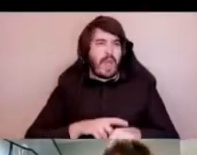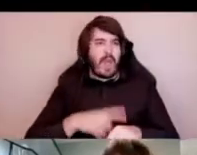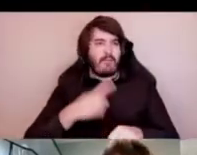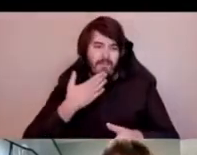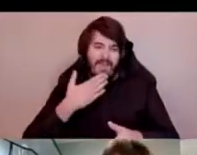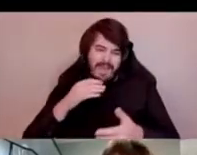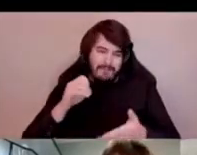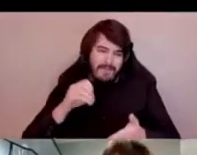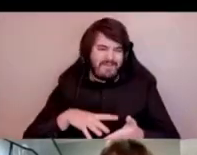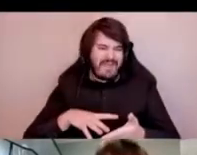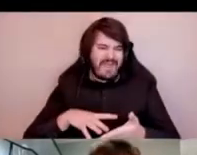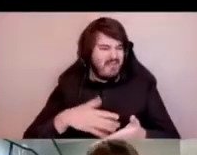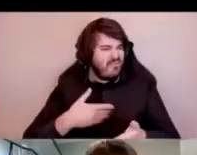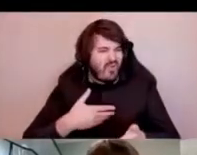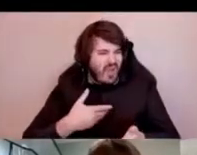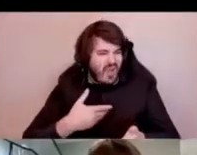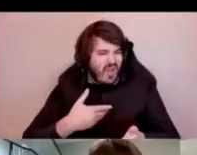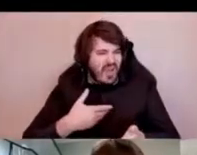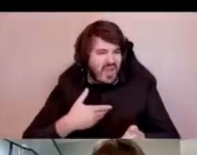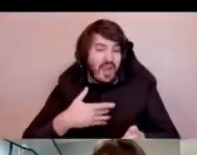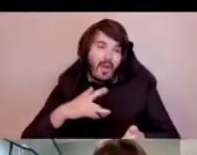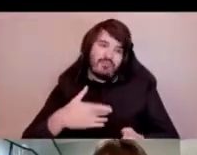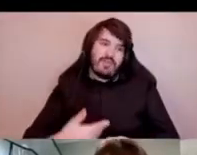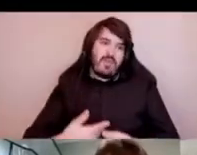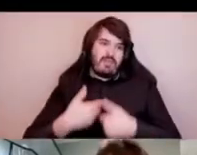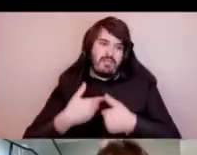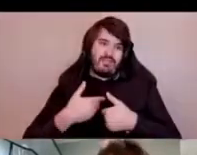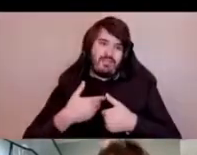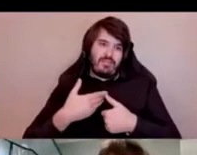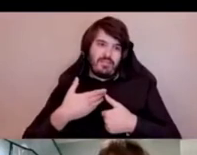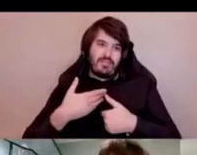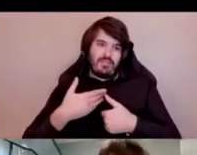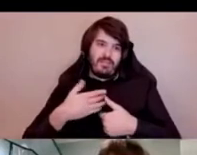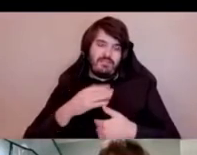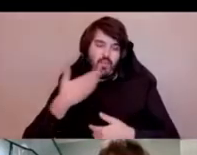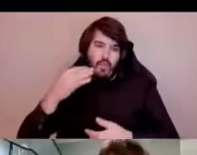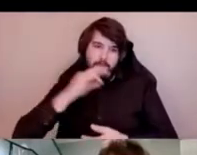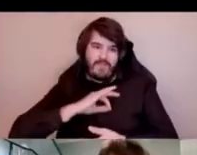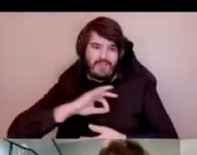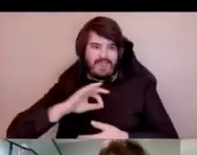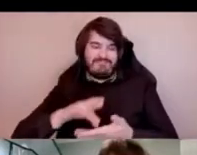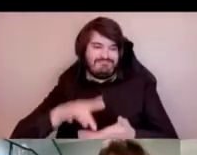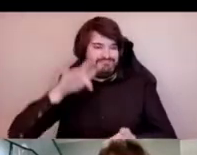bien, ça nous aide à profiter de la saison parce que on peut